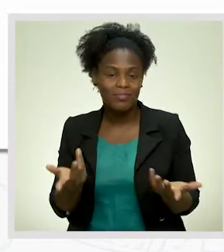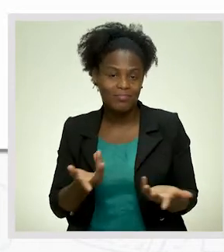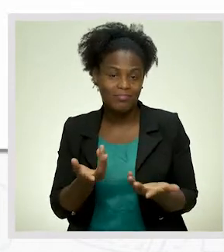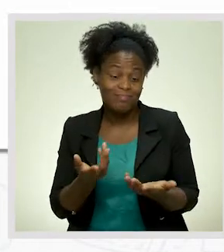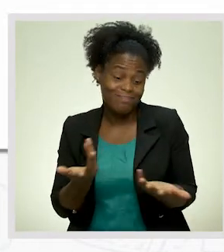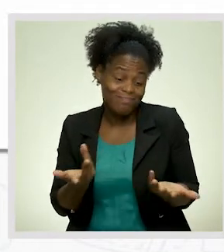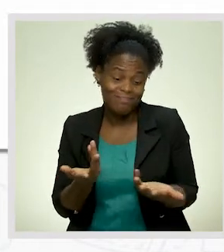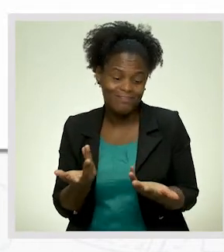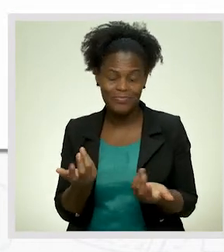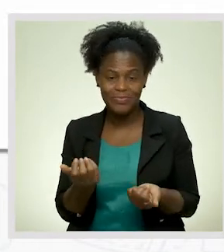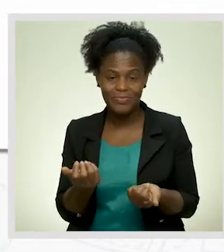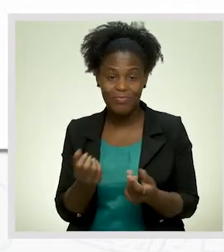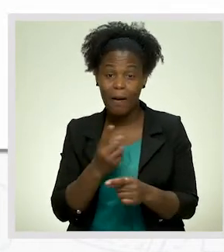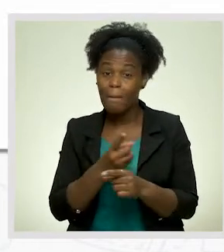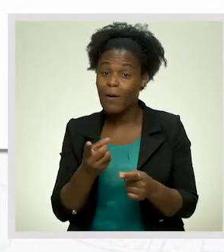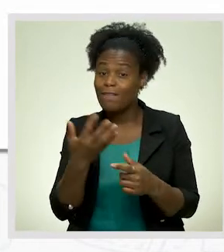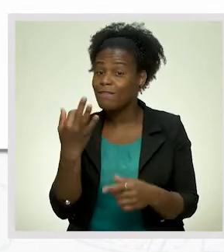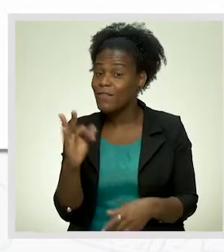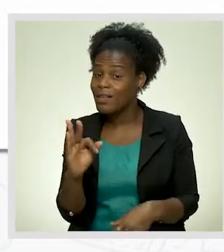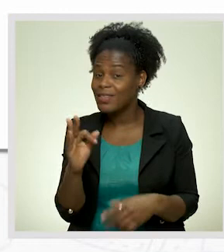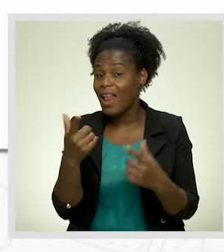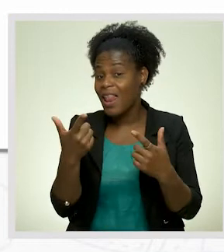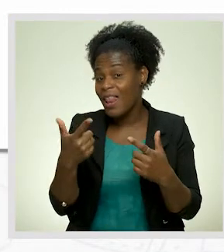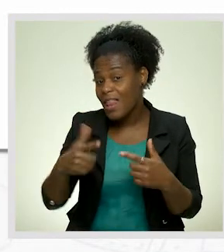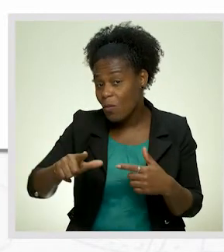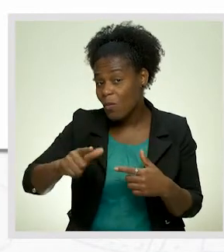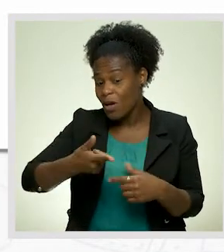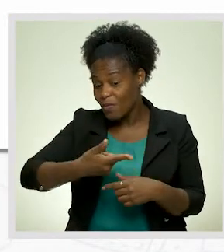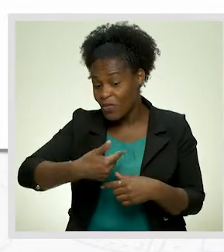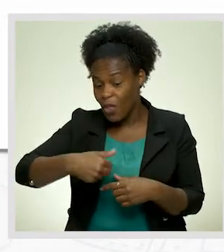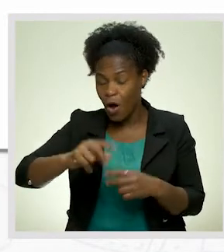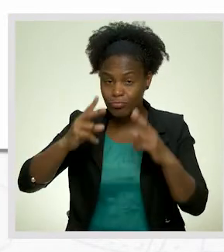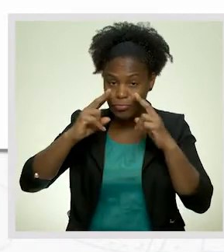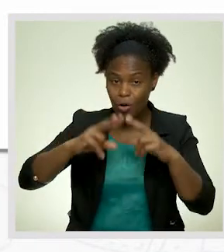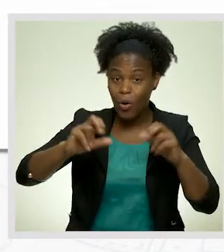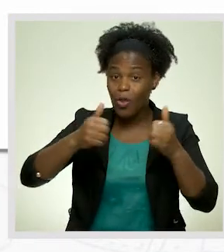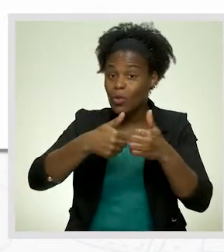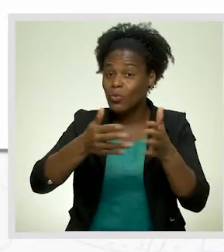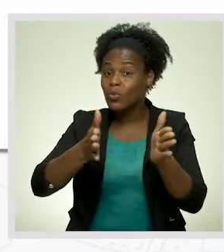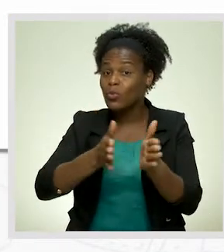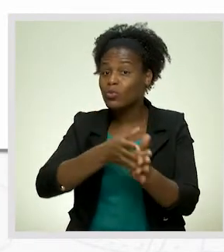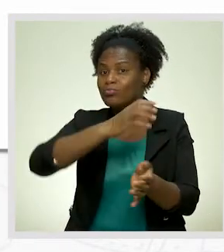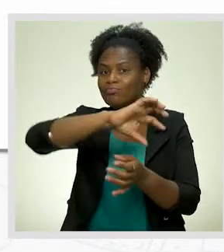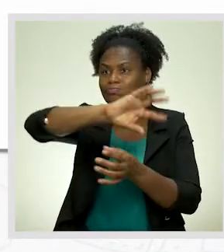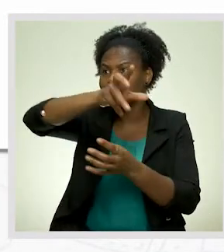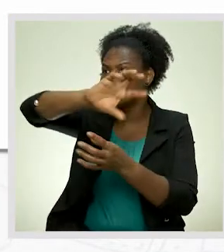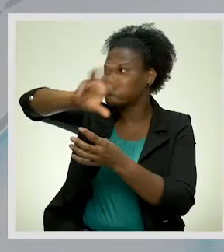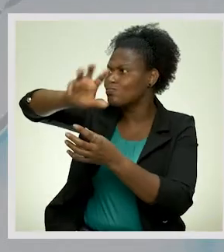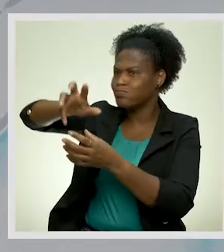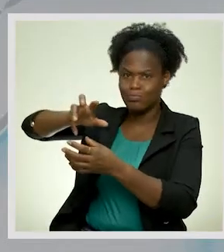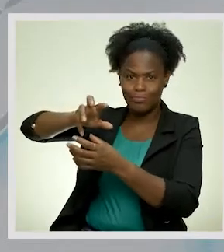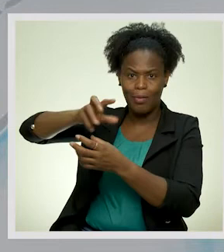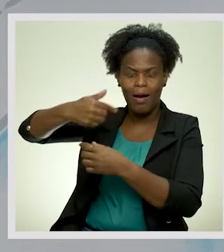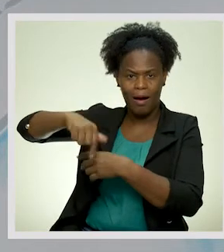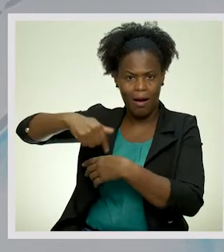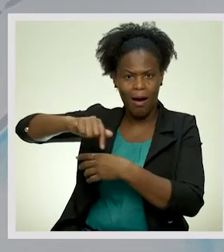le français, c'est une langue qu'on va trouver dans tous les continents. Ok? Dans tous